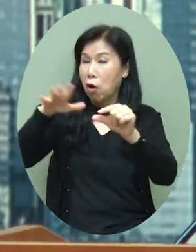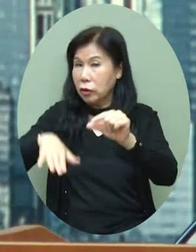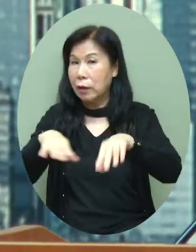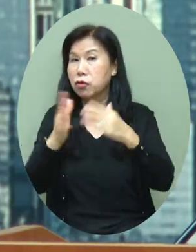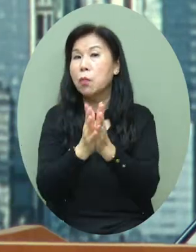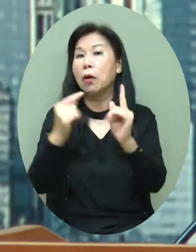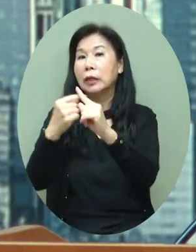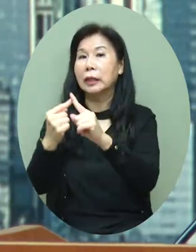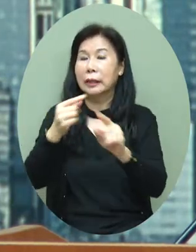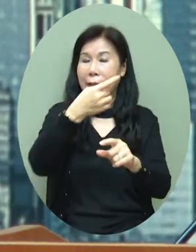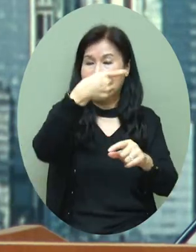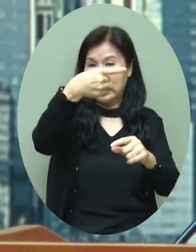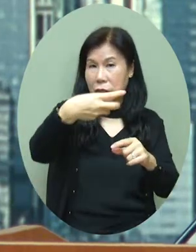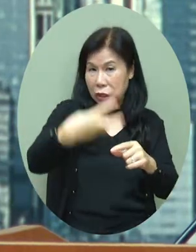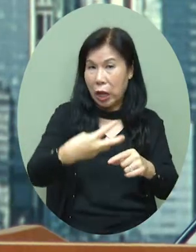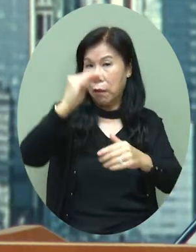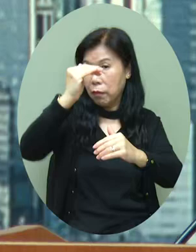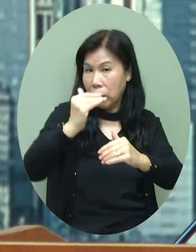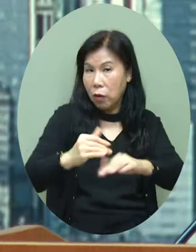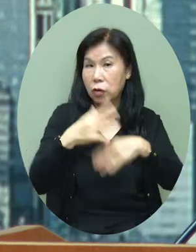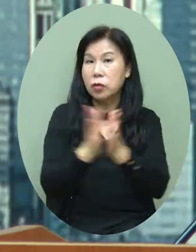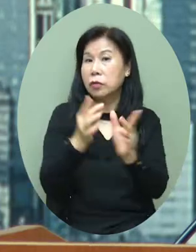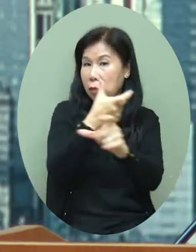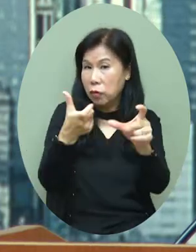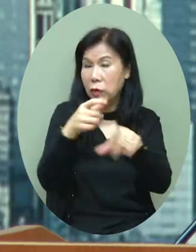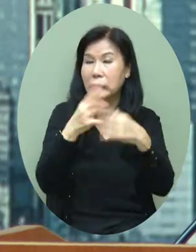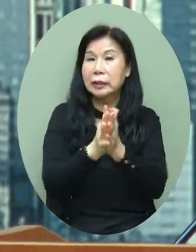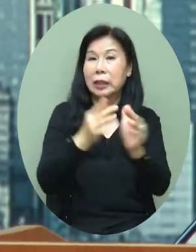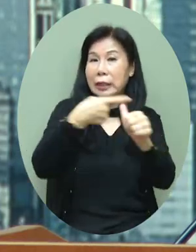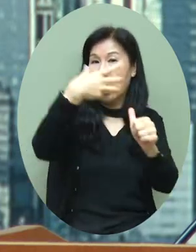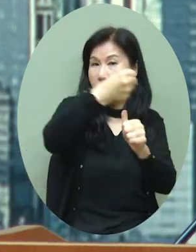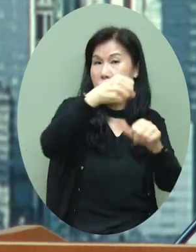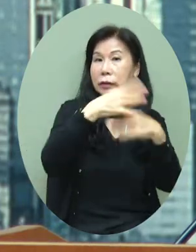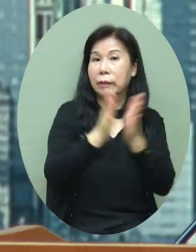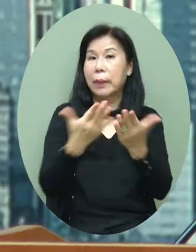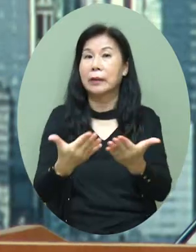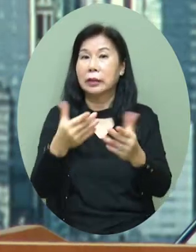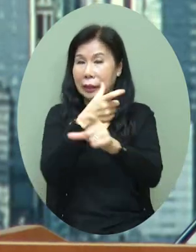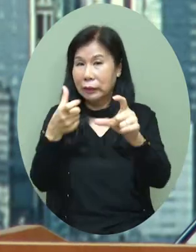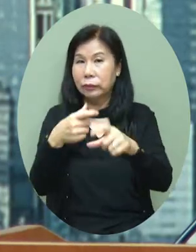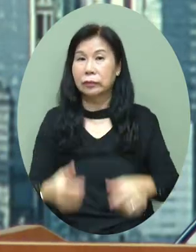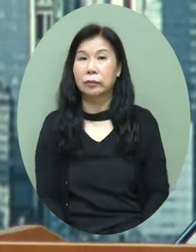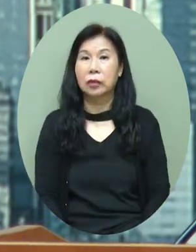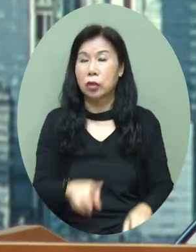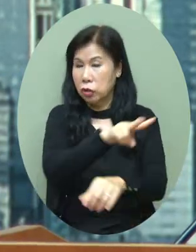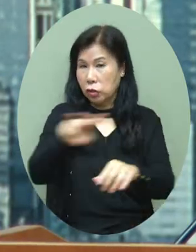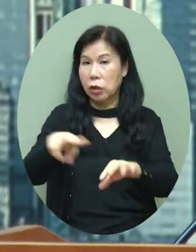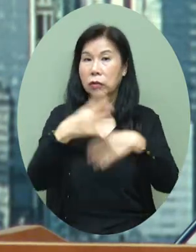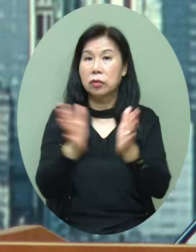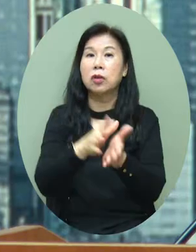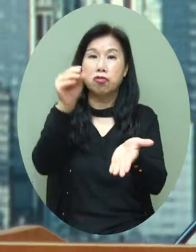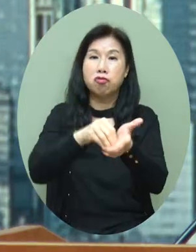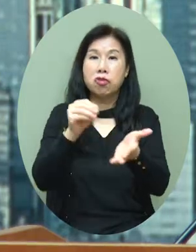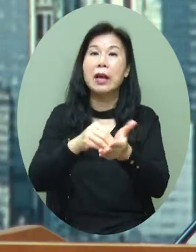層3層嘅薪金級別同埋首長級嘅公務員嘅薪酬劃一上